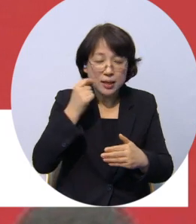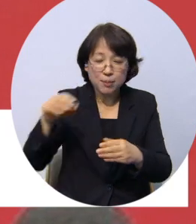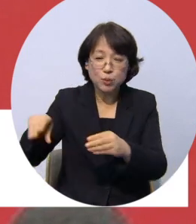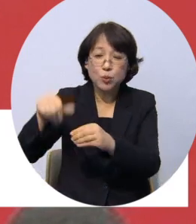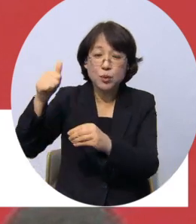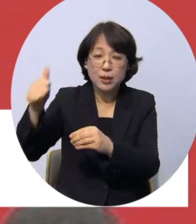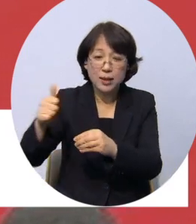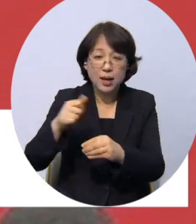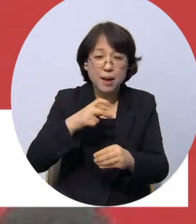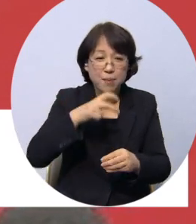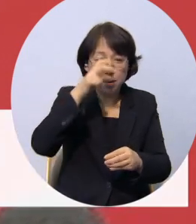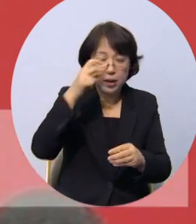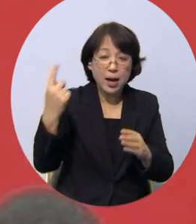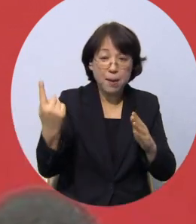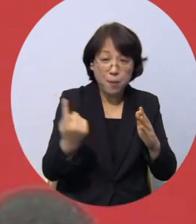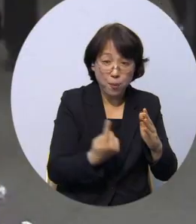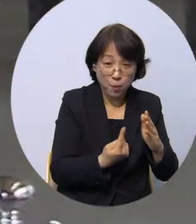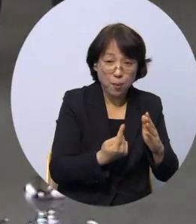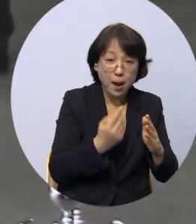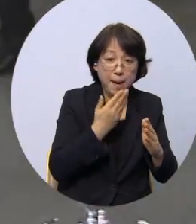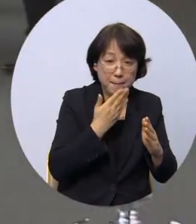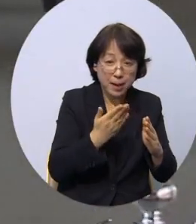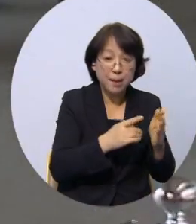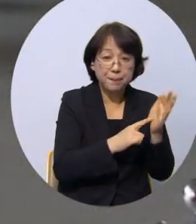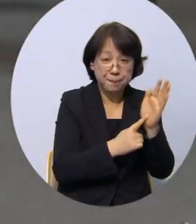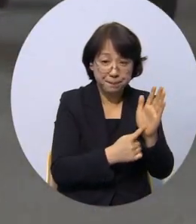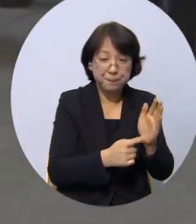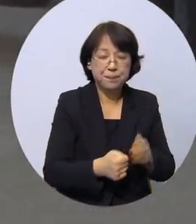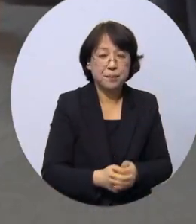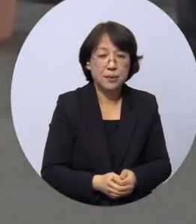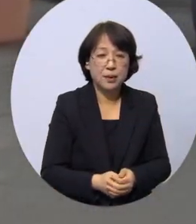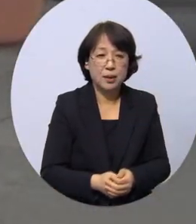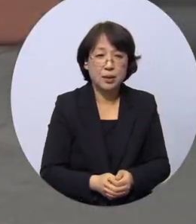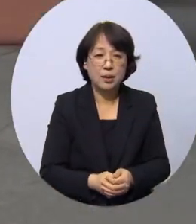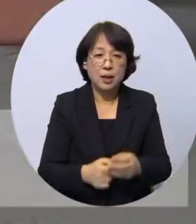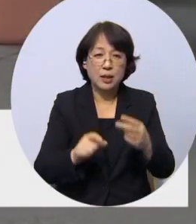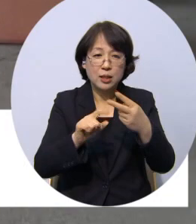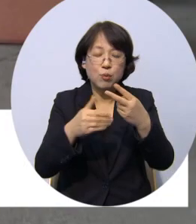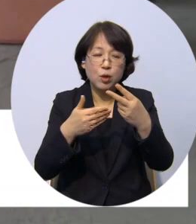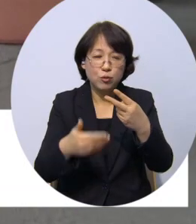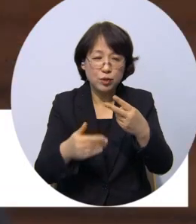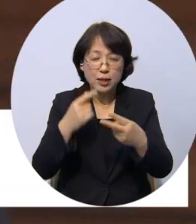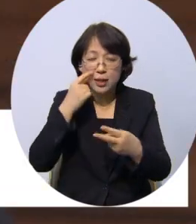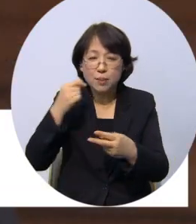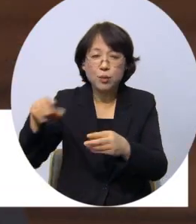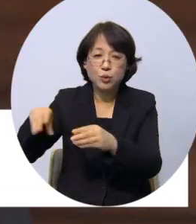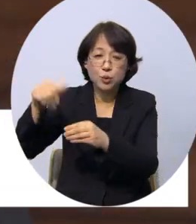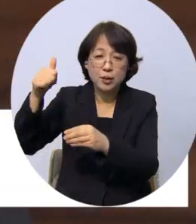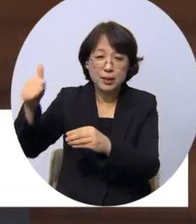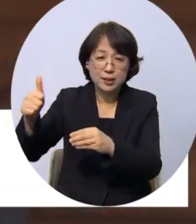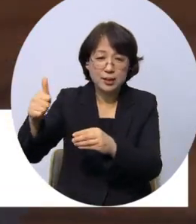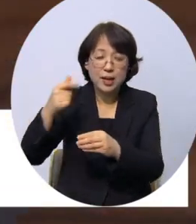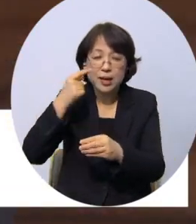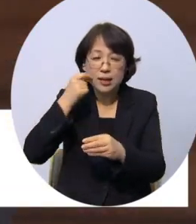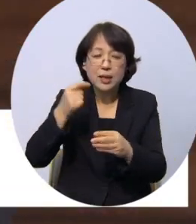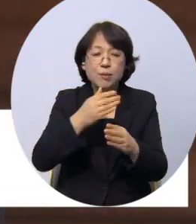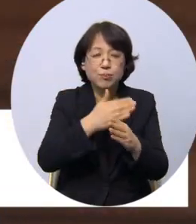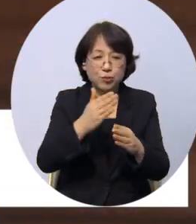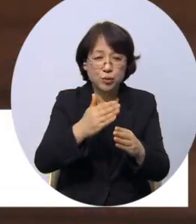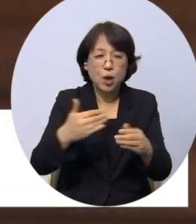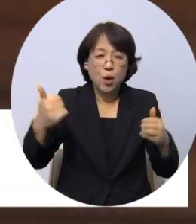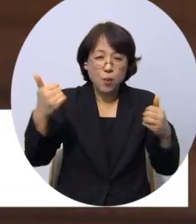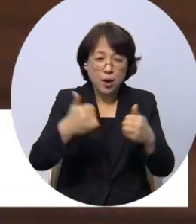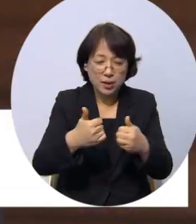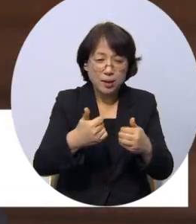평양 방문 가능성을 내비쳤습니다 앞서 지난 9일 일본 기시다 총리는 일북 정상회담 추진을 위해 구체적으로